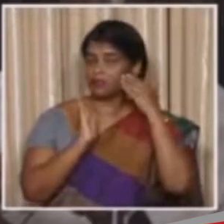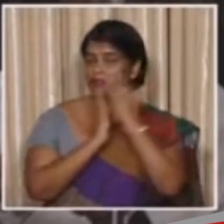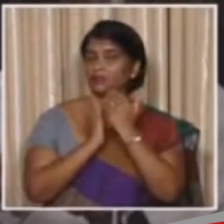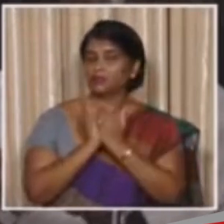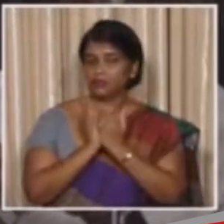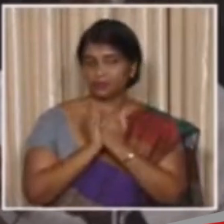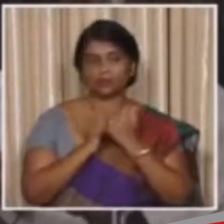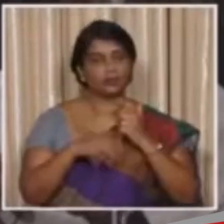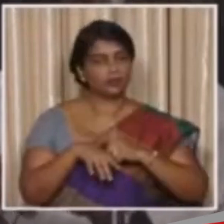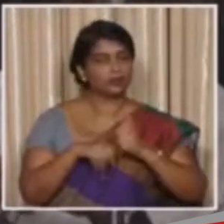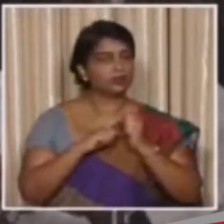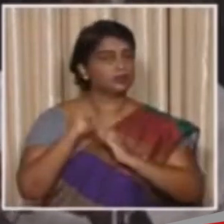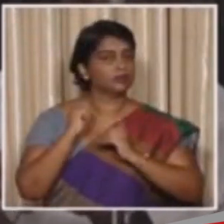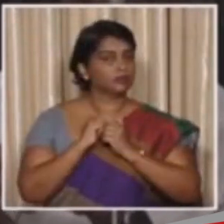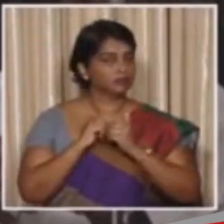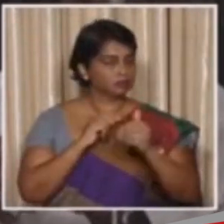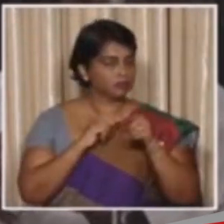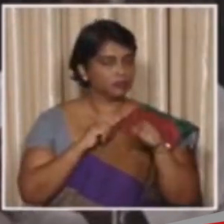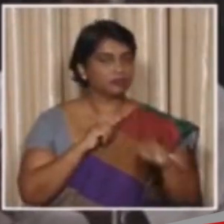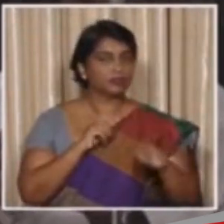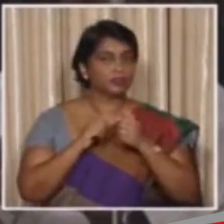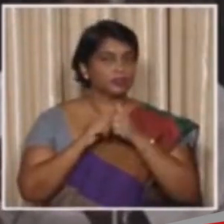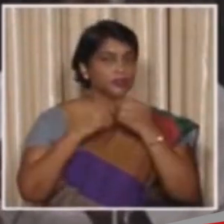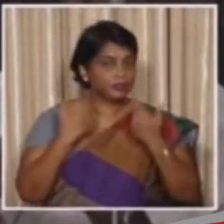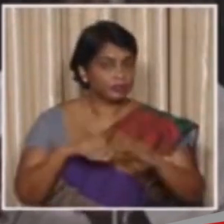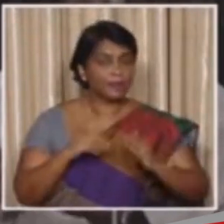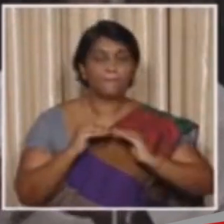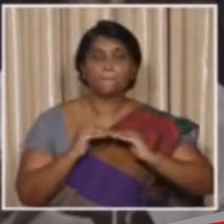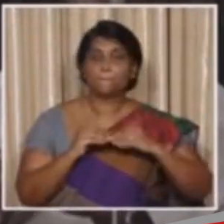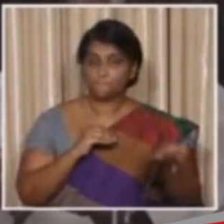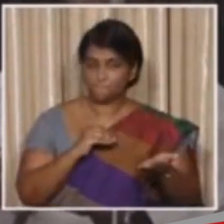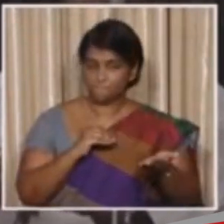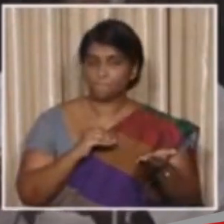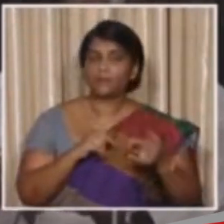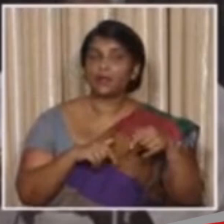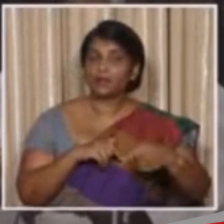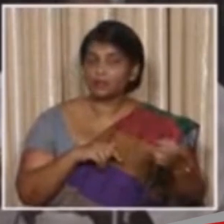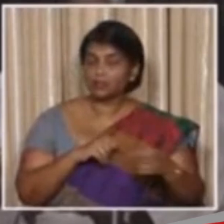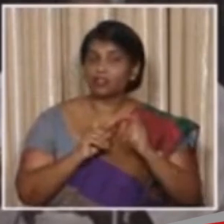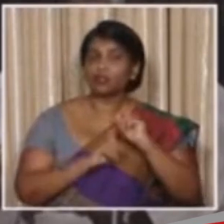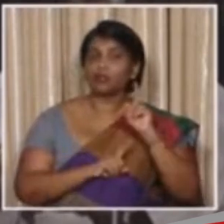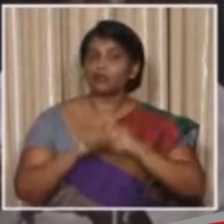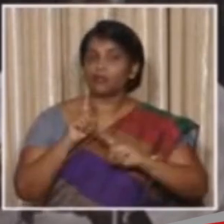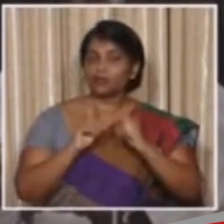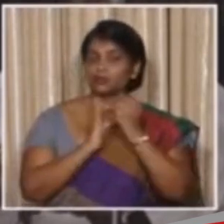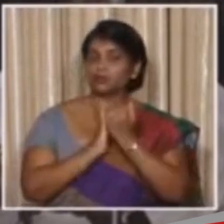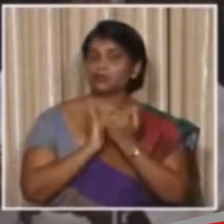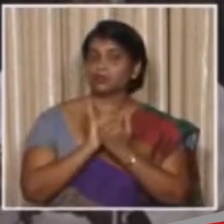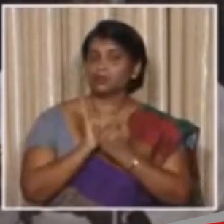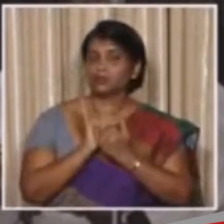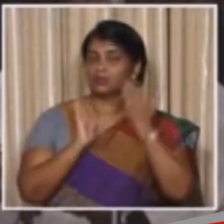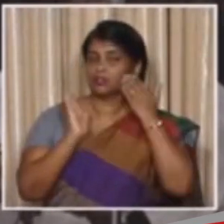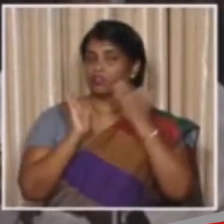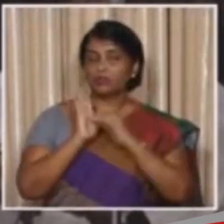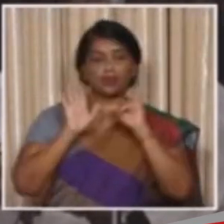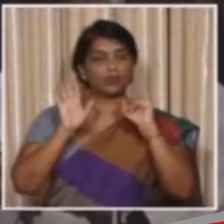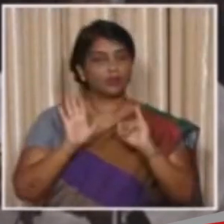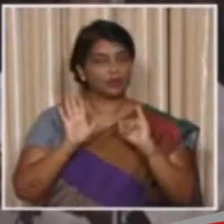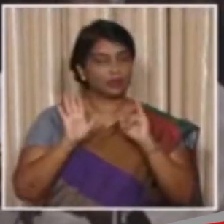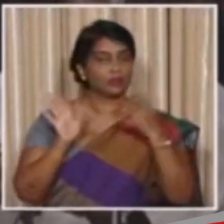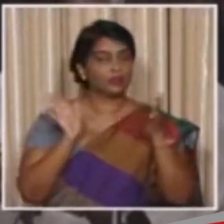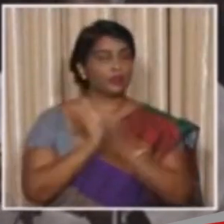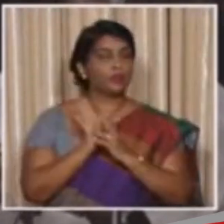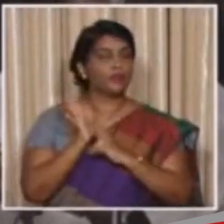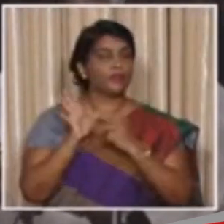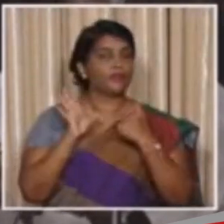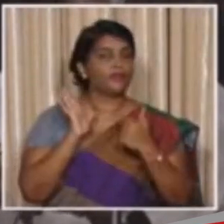සභා අවස්ථාවේ වැඩකටයුතු නිම වූ ඉක්බිතිවම අද දින පාර්ලිමේන්තුවේ න්‍යාය පත්‍රයේ විෂයාංක 6 එකතු කළ අගය